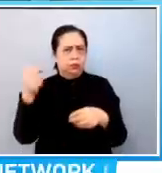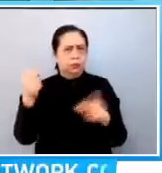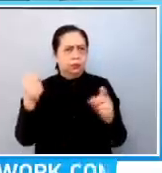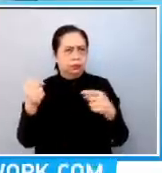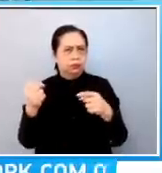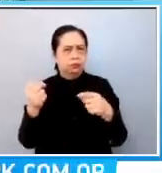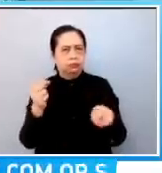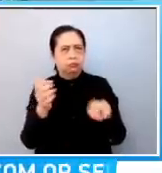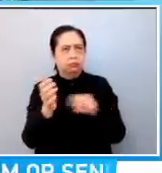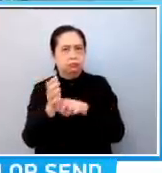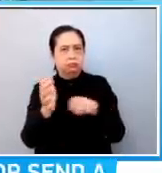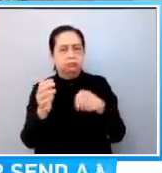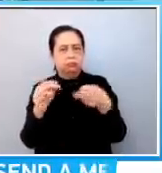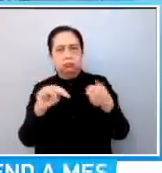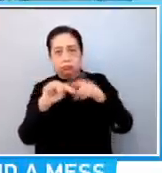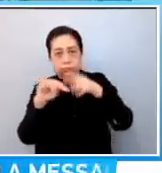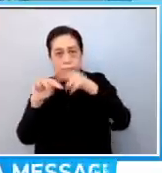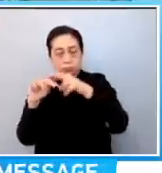petition sa ngayon?